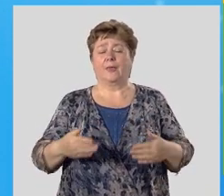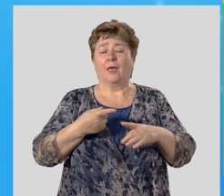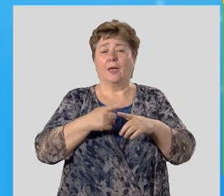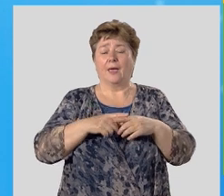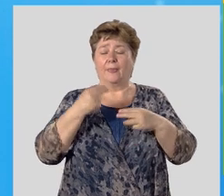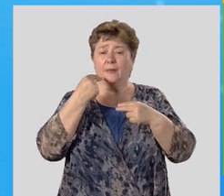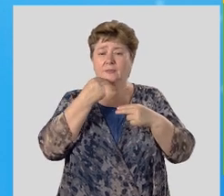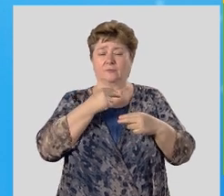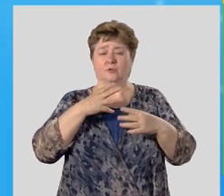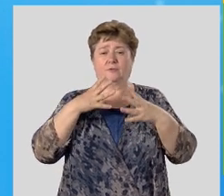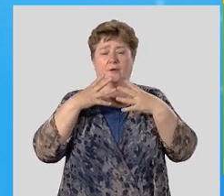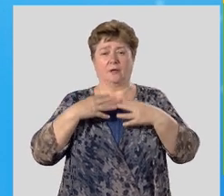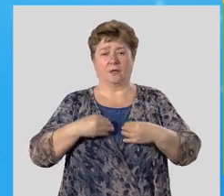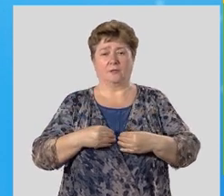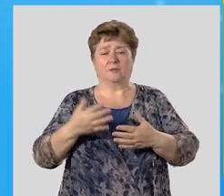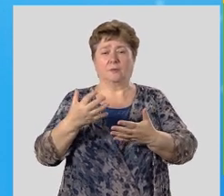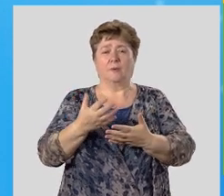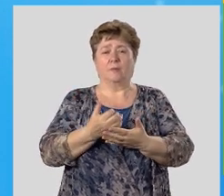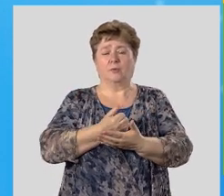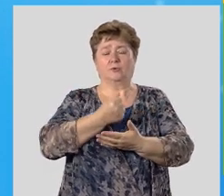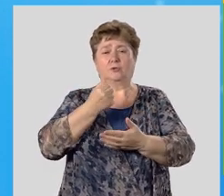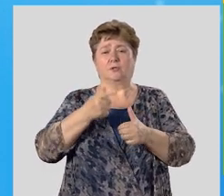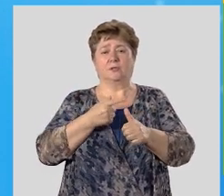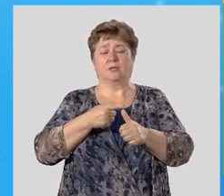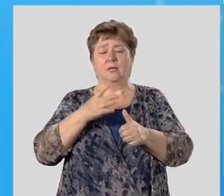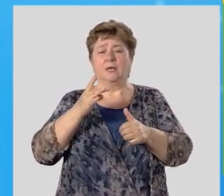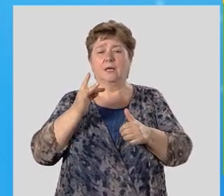Это свойство организмов получило название